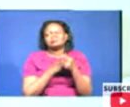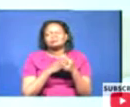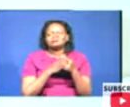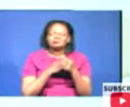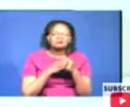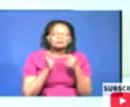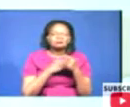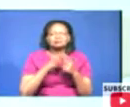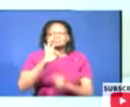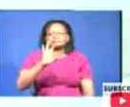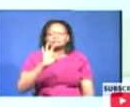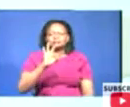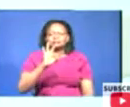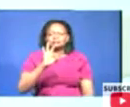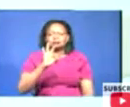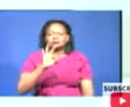1983.